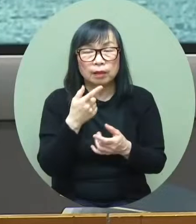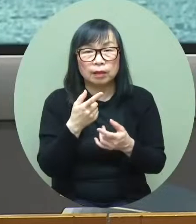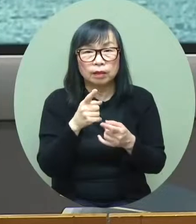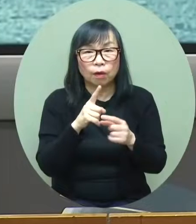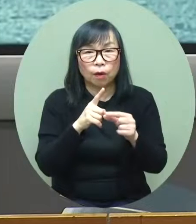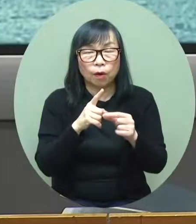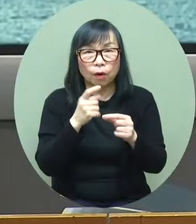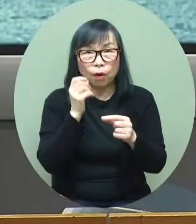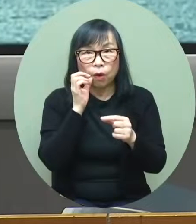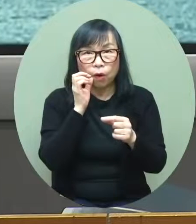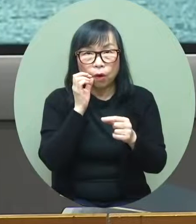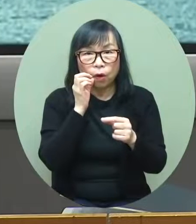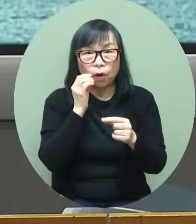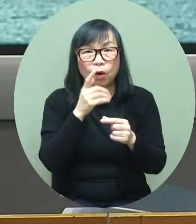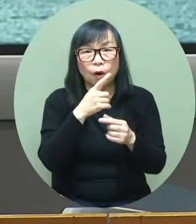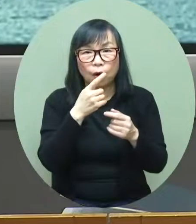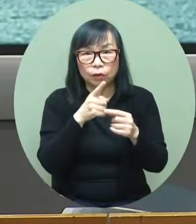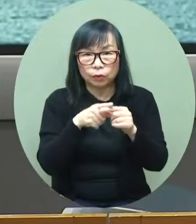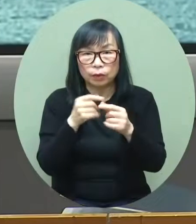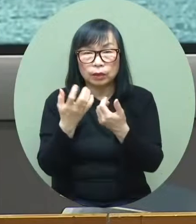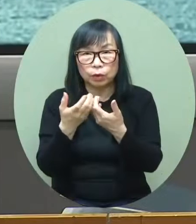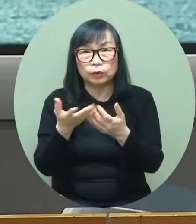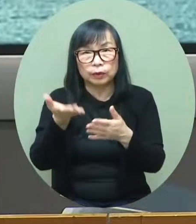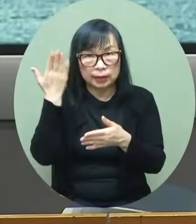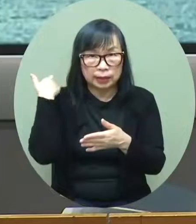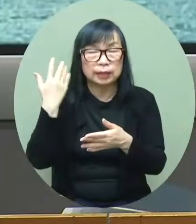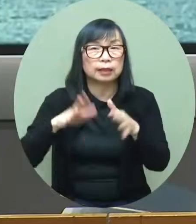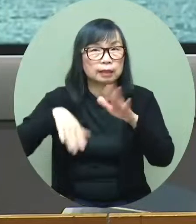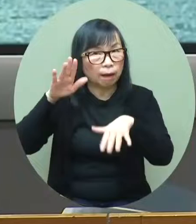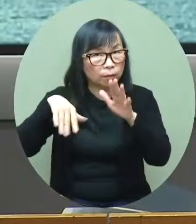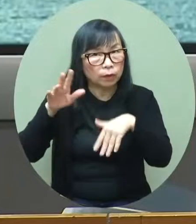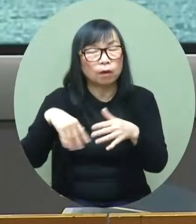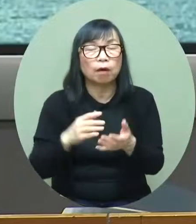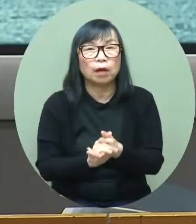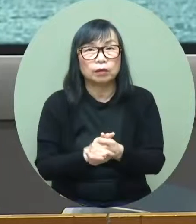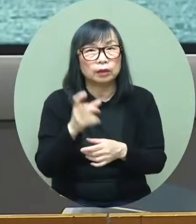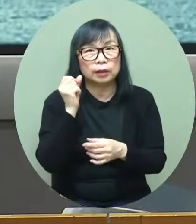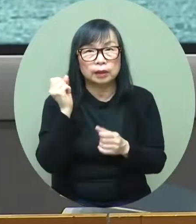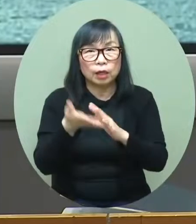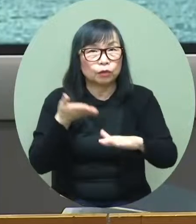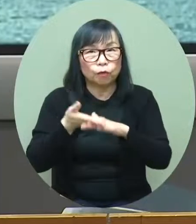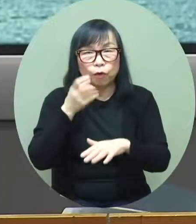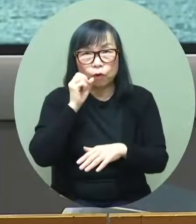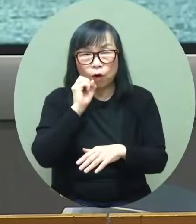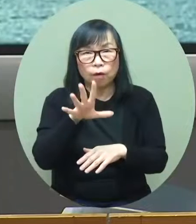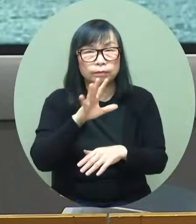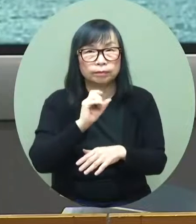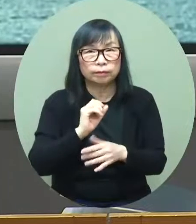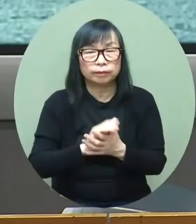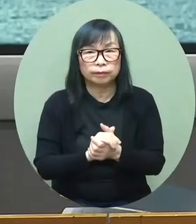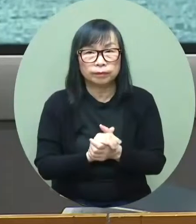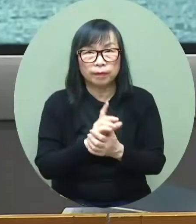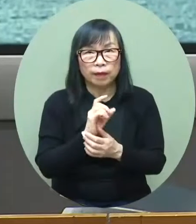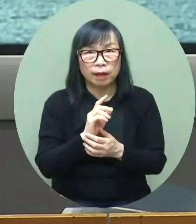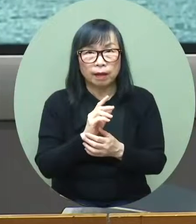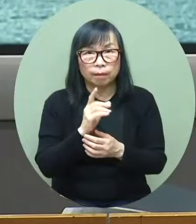中位數其他各樣的分析呢，就跟之前就差不多，所以我就不再詳述啦。我今天的報告